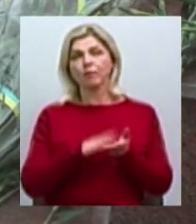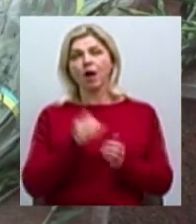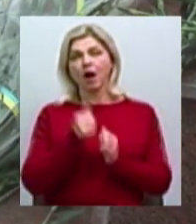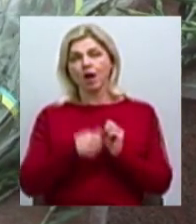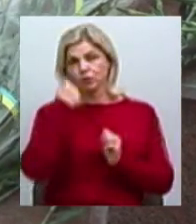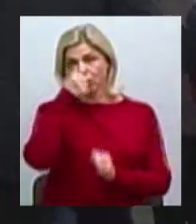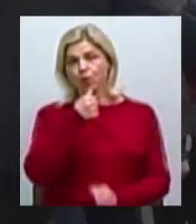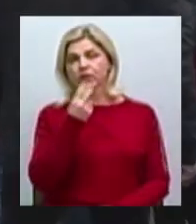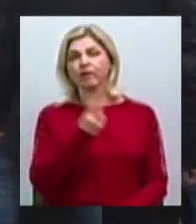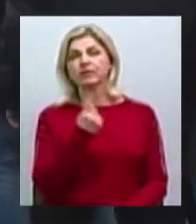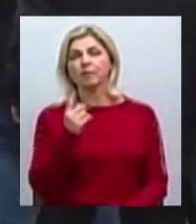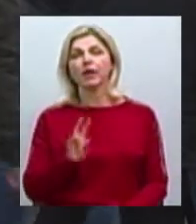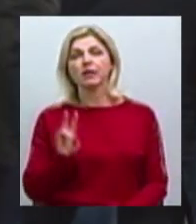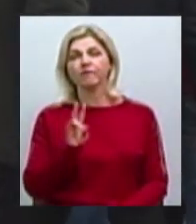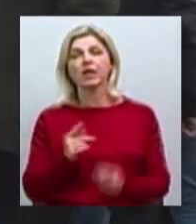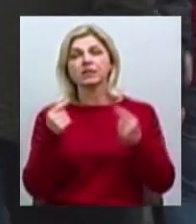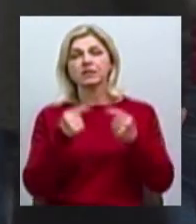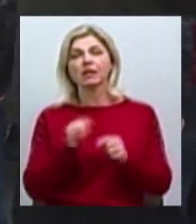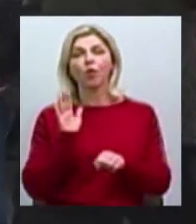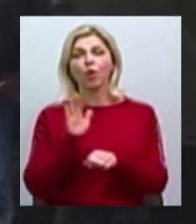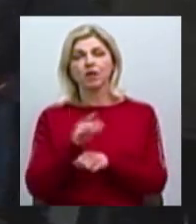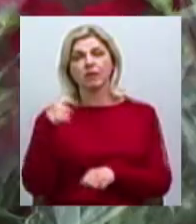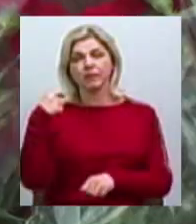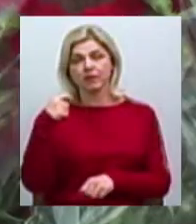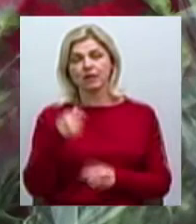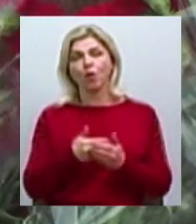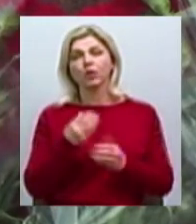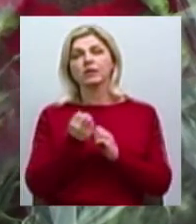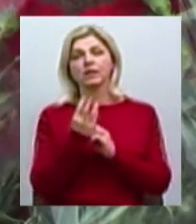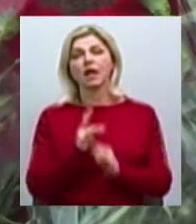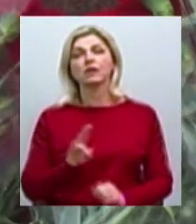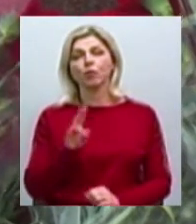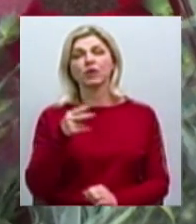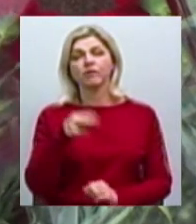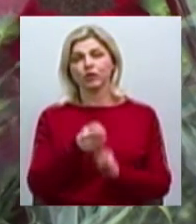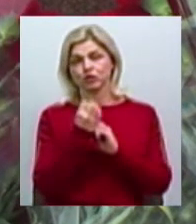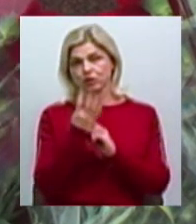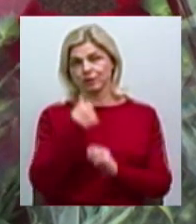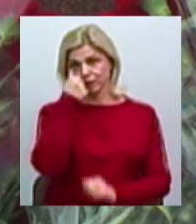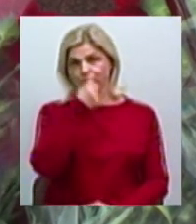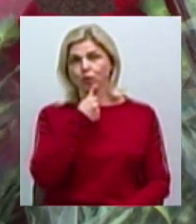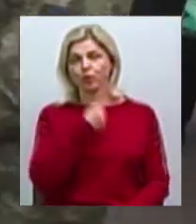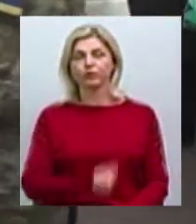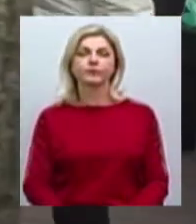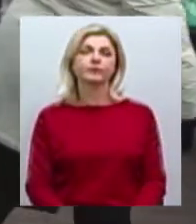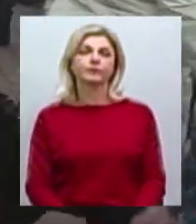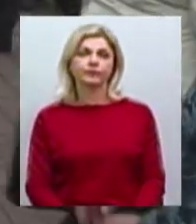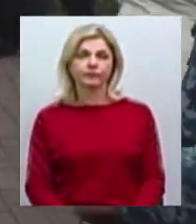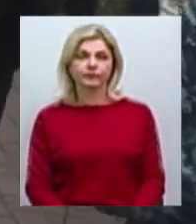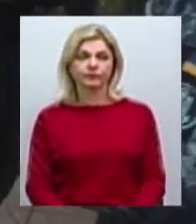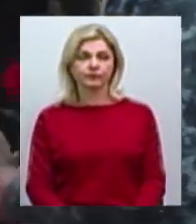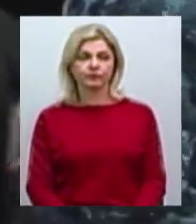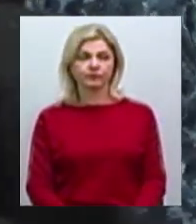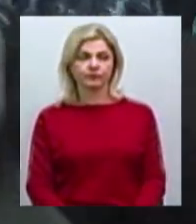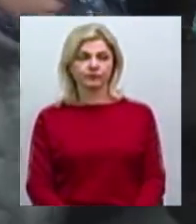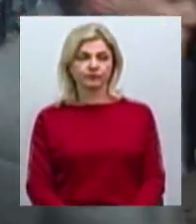21 листопада згідно указу президента від 13 листопада 2014 року. Олександр Грей, Сергій Куропятник, новини на